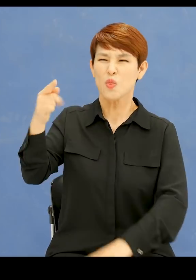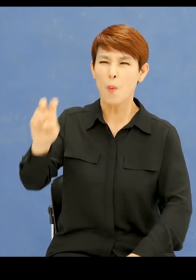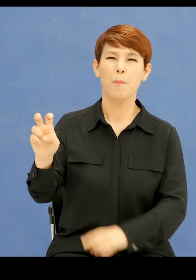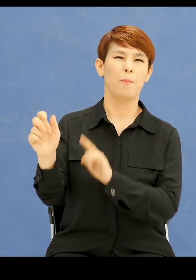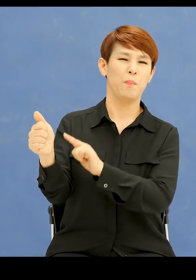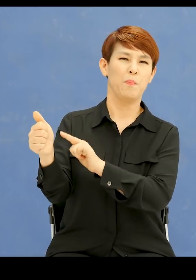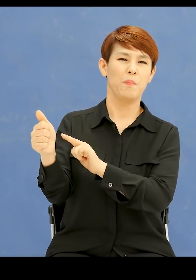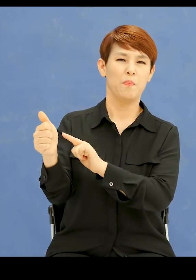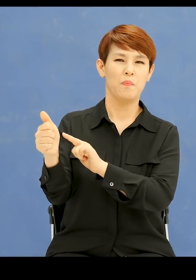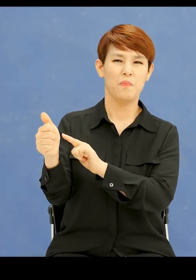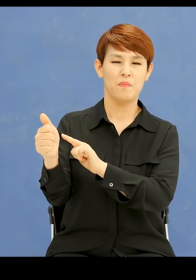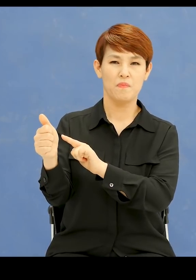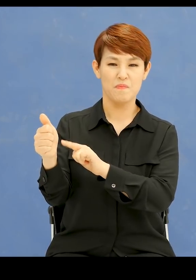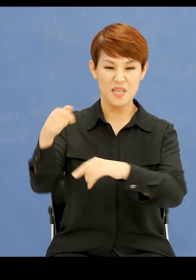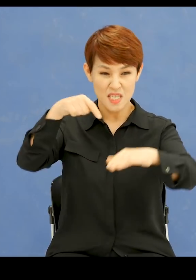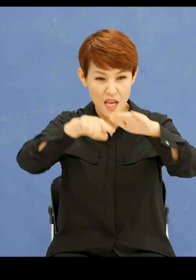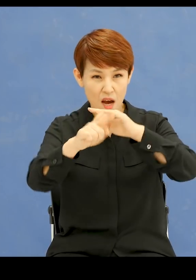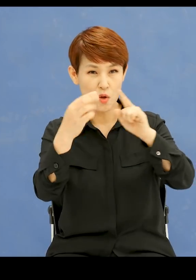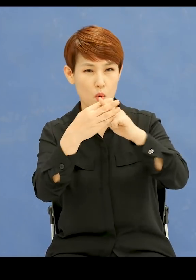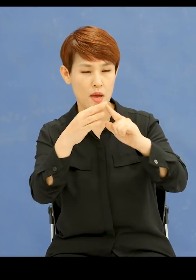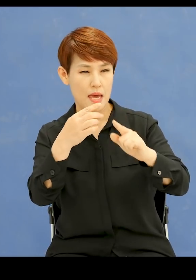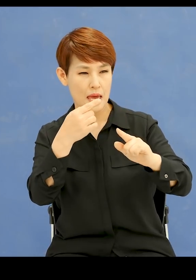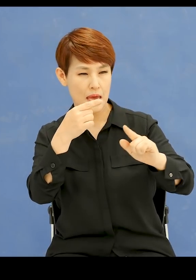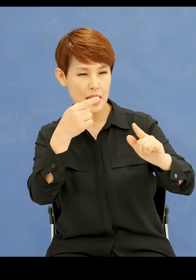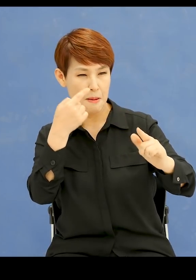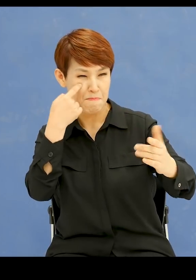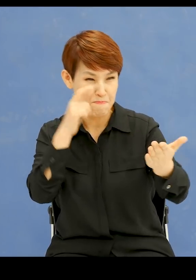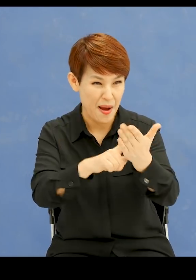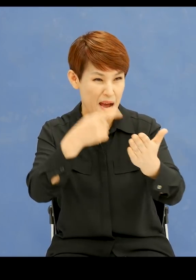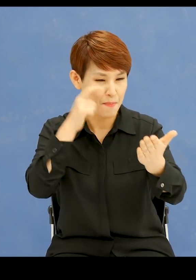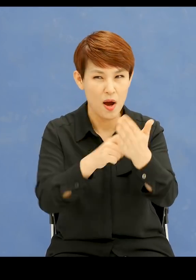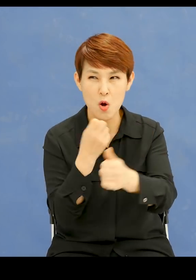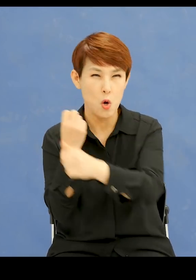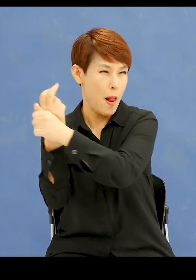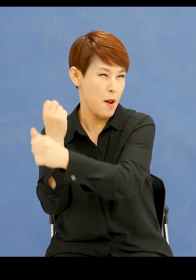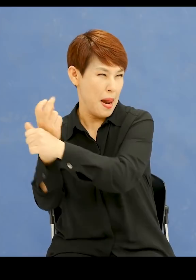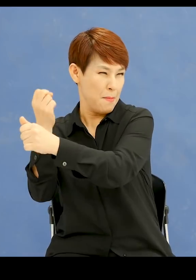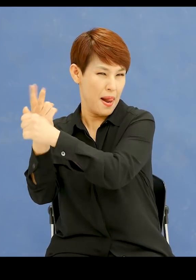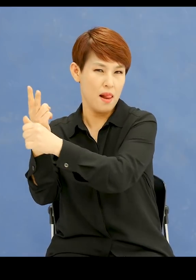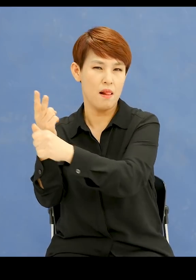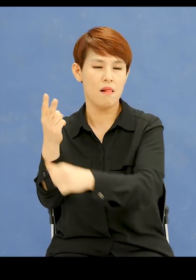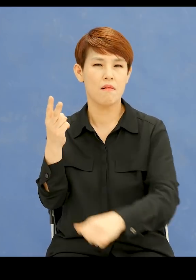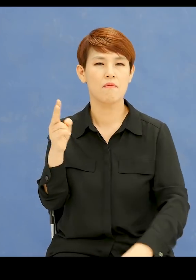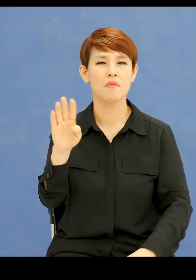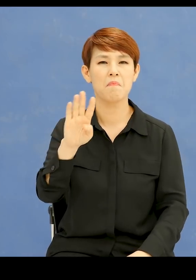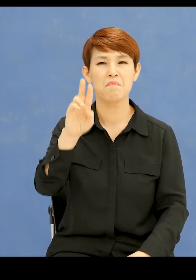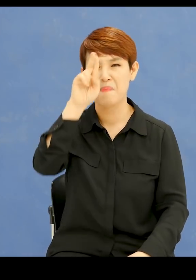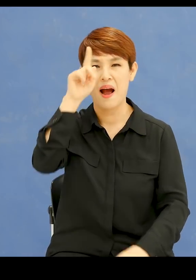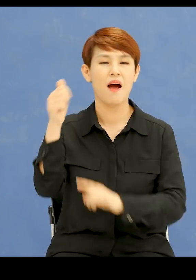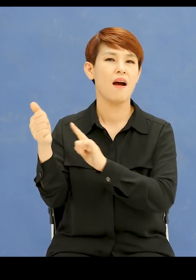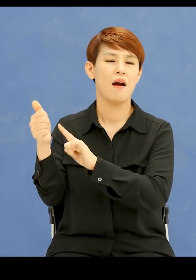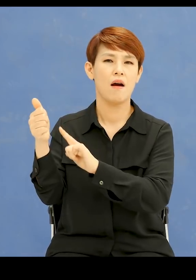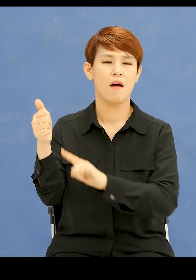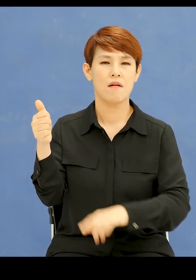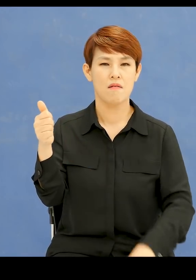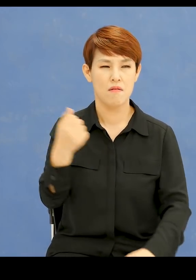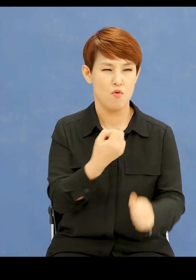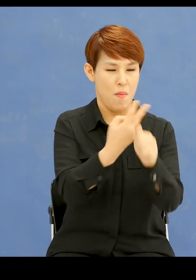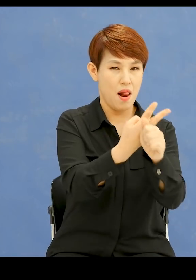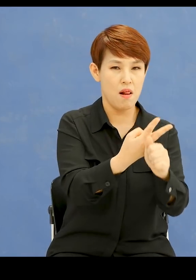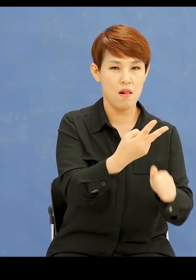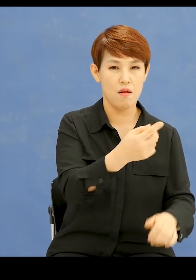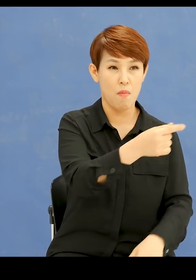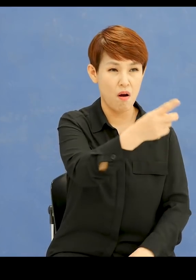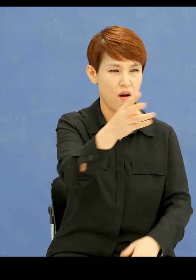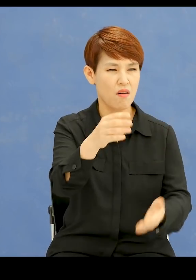놈이 자꾸 이제 지하 교회를 찾아내서 자꾸 고발을 했다는 거예요. 고발을 하니까 이제